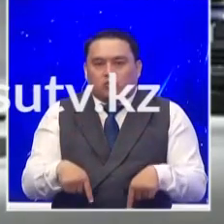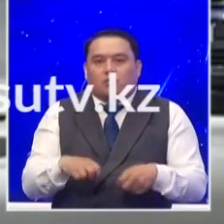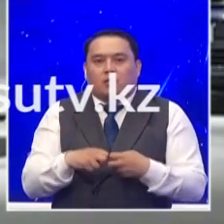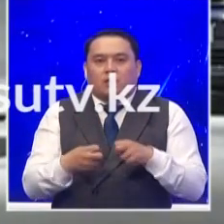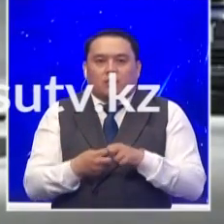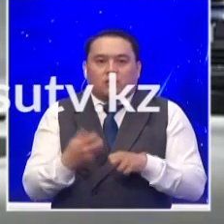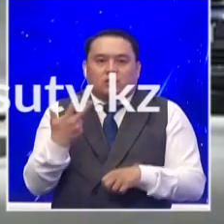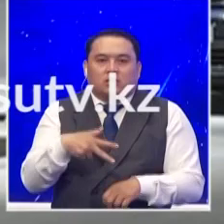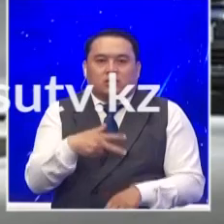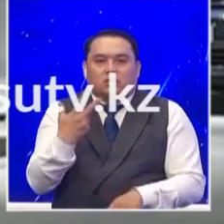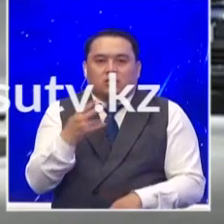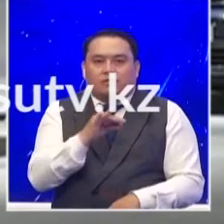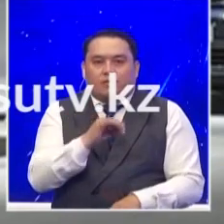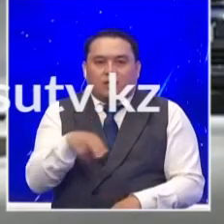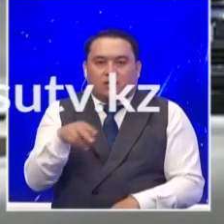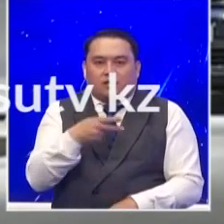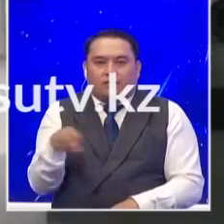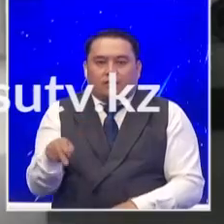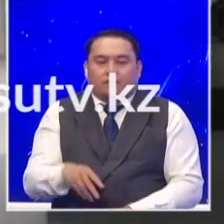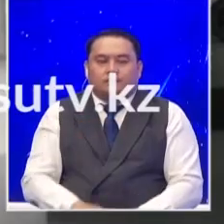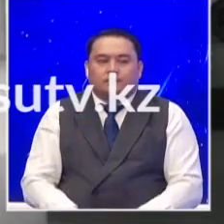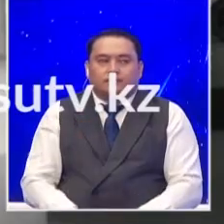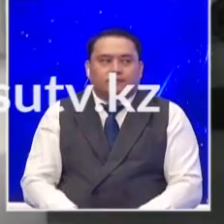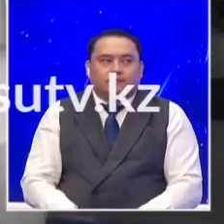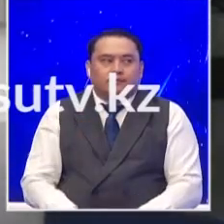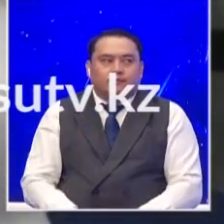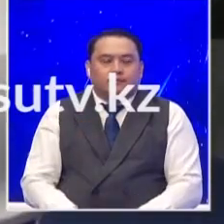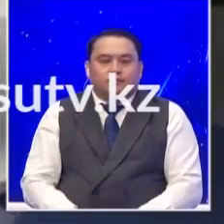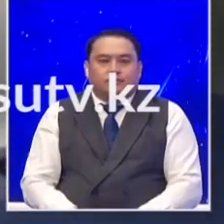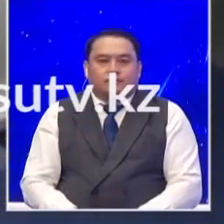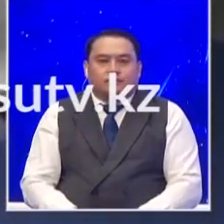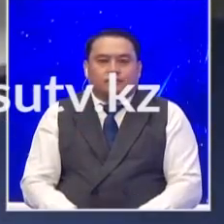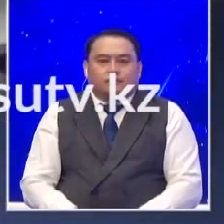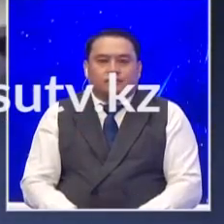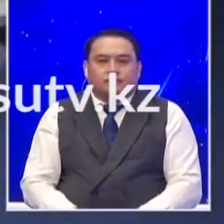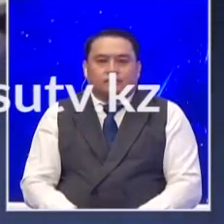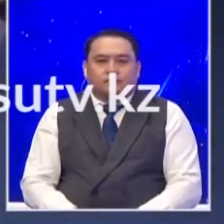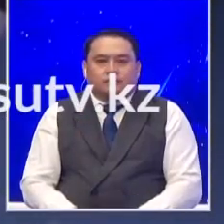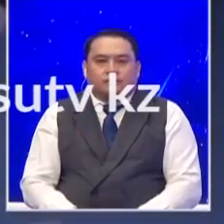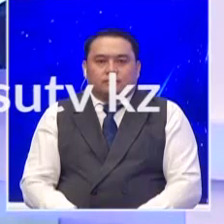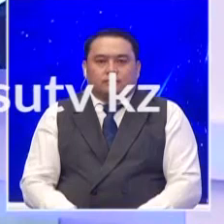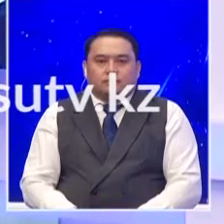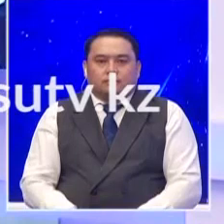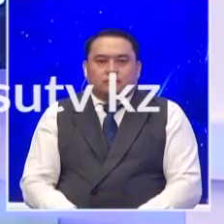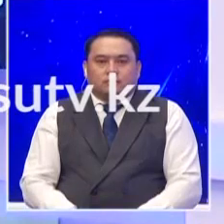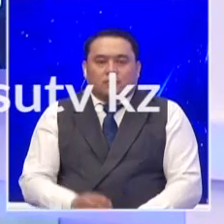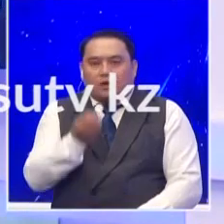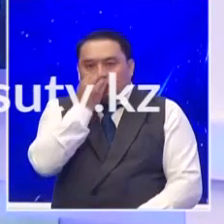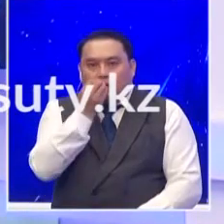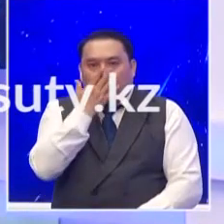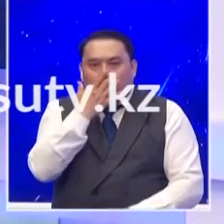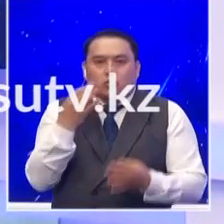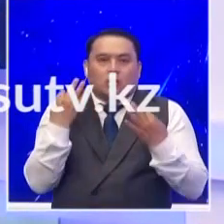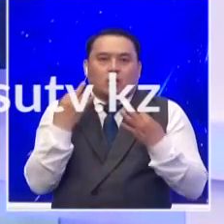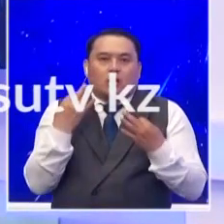тогда скандала уже превысили 32 миллиарда евро. В Японии